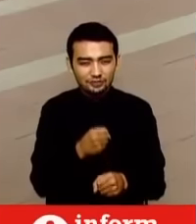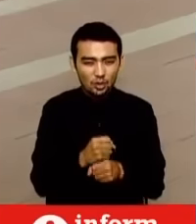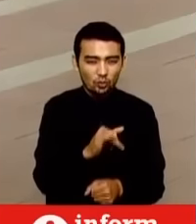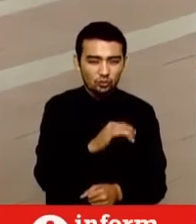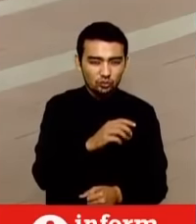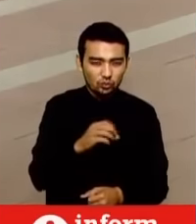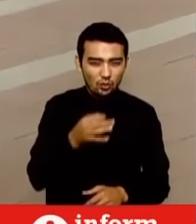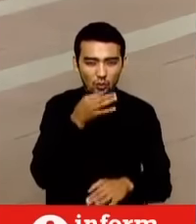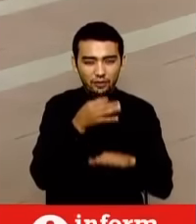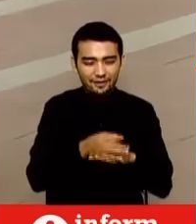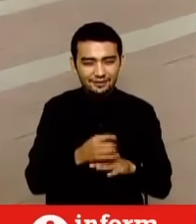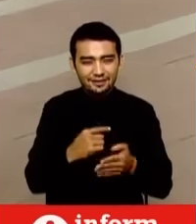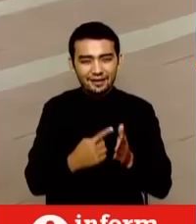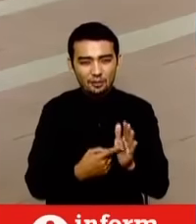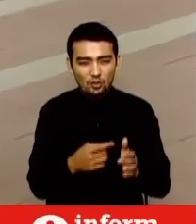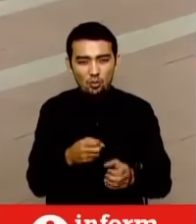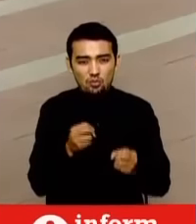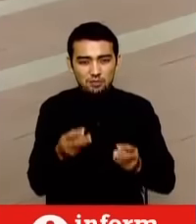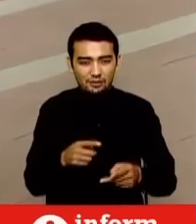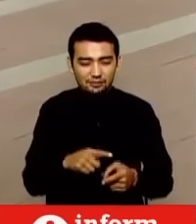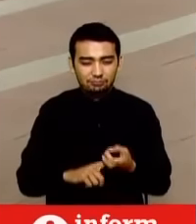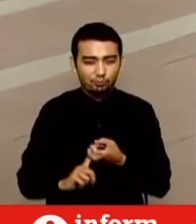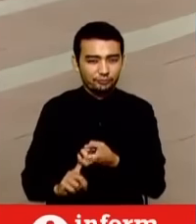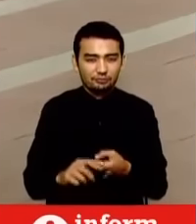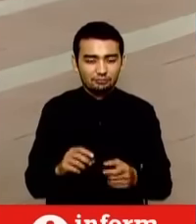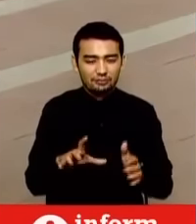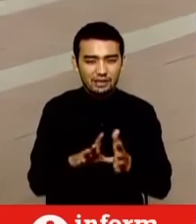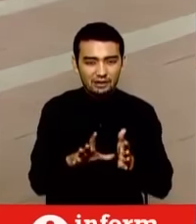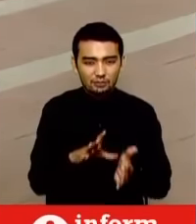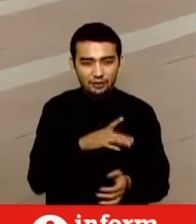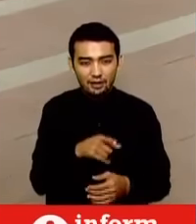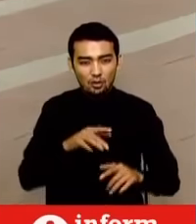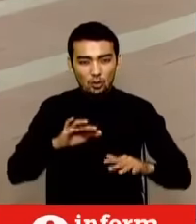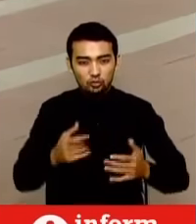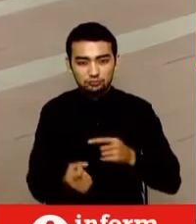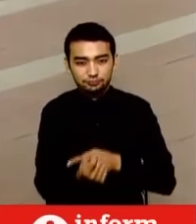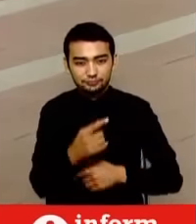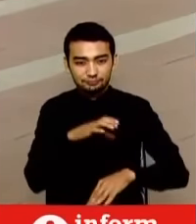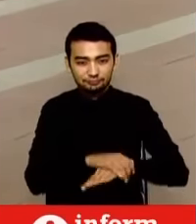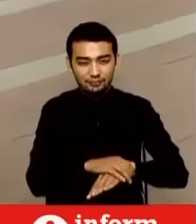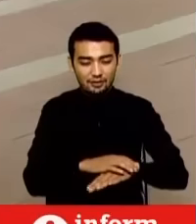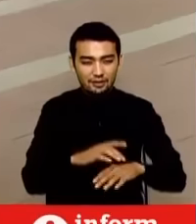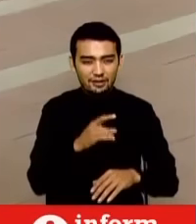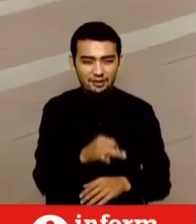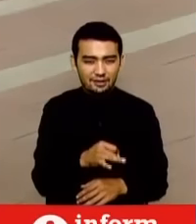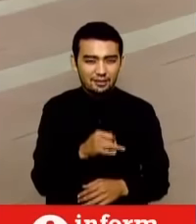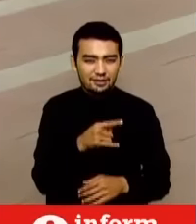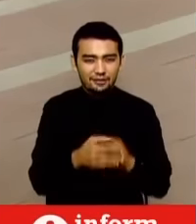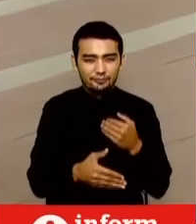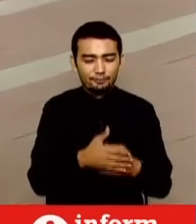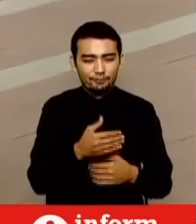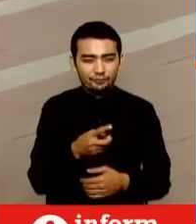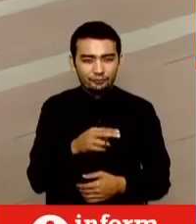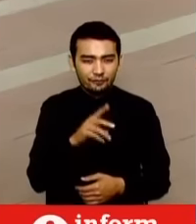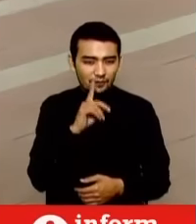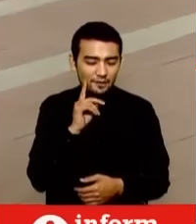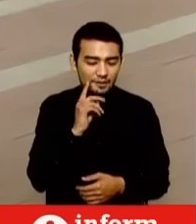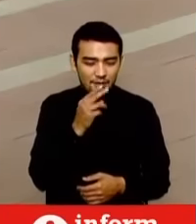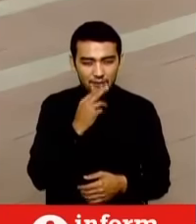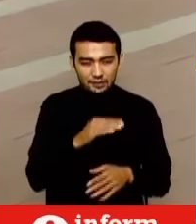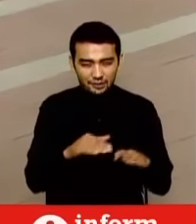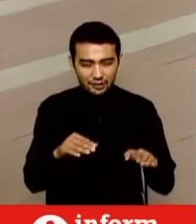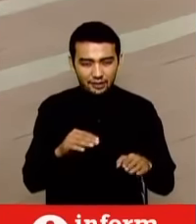не отвечающим требованиям безопасности, если они совершены по отношению товаров или услуг, предназначенных для малолетних. В